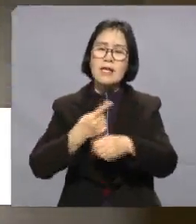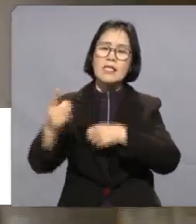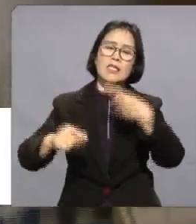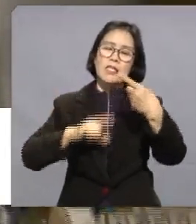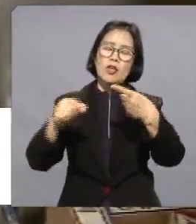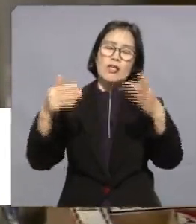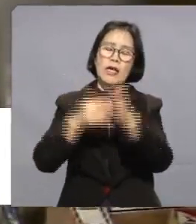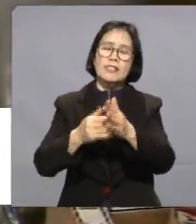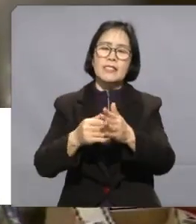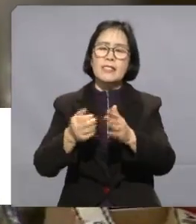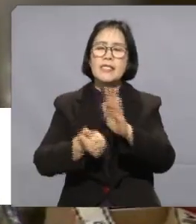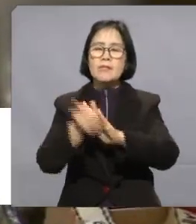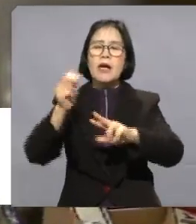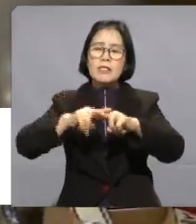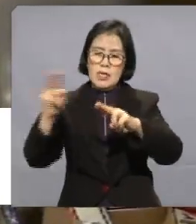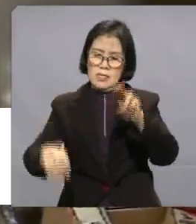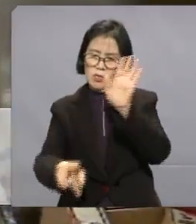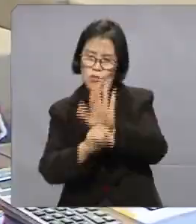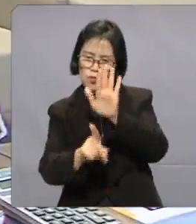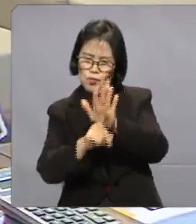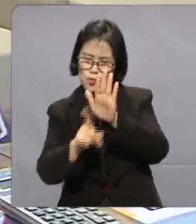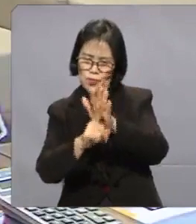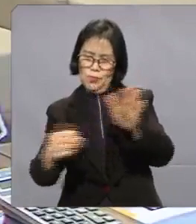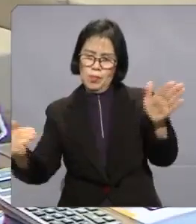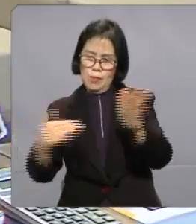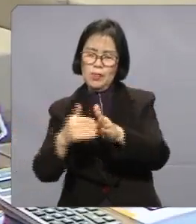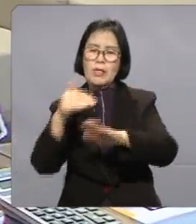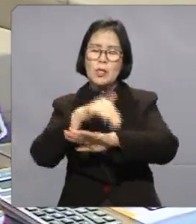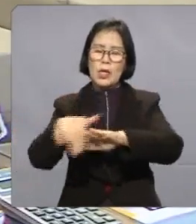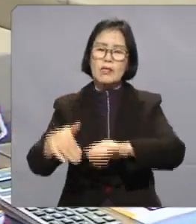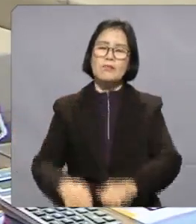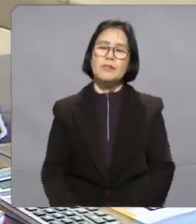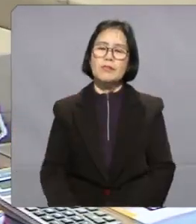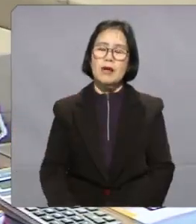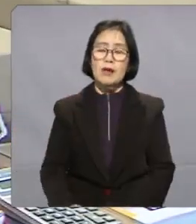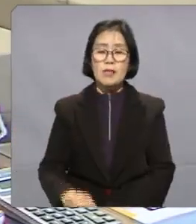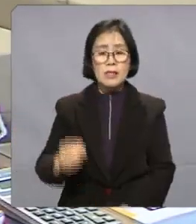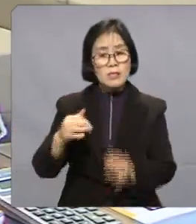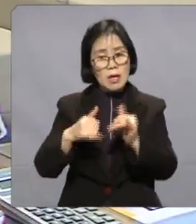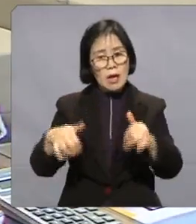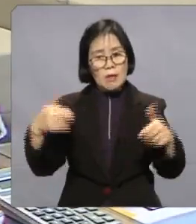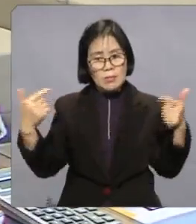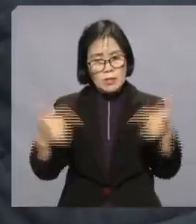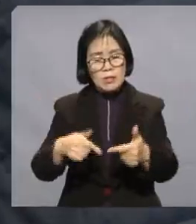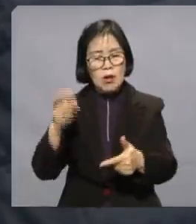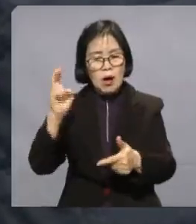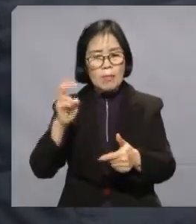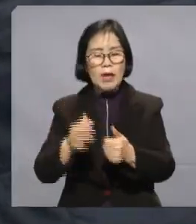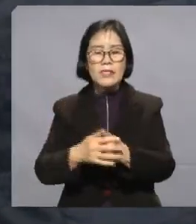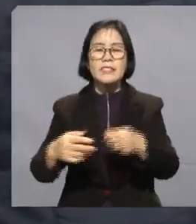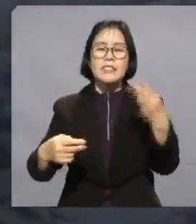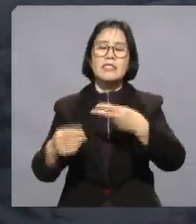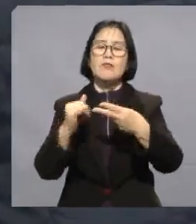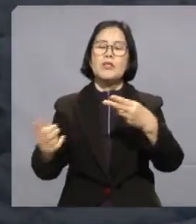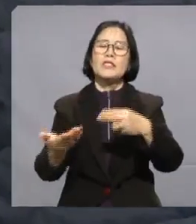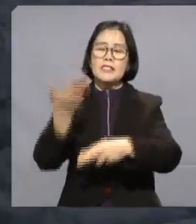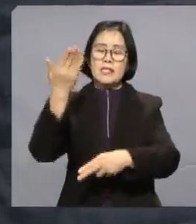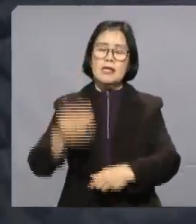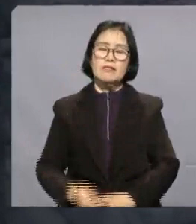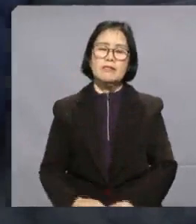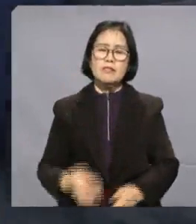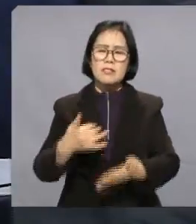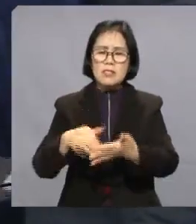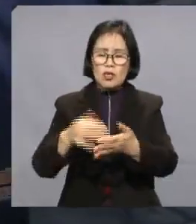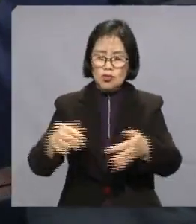1월까지 희망퇴직 공고를 마무리할 예정입니다. 예상되는 인력 감축 인원만 2천 명 이상.